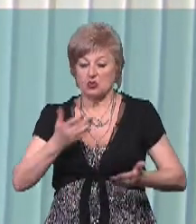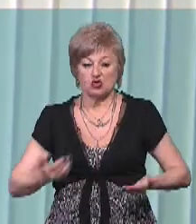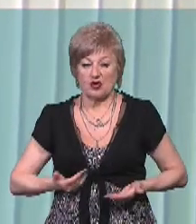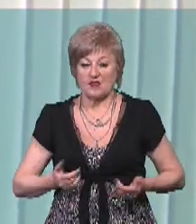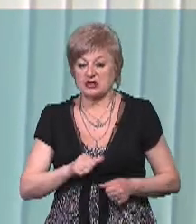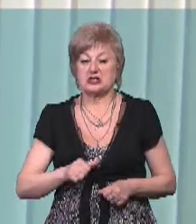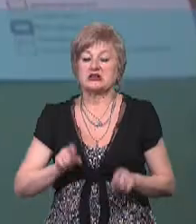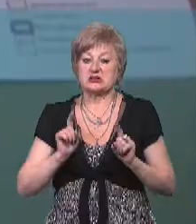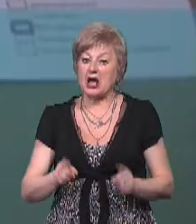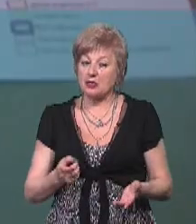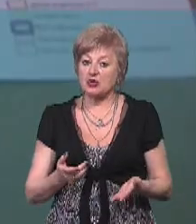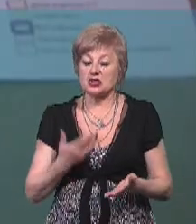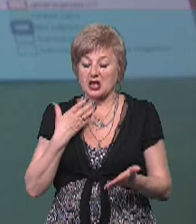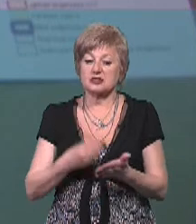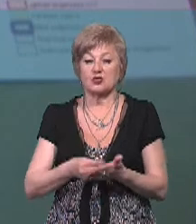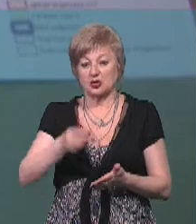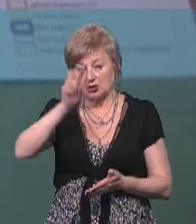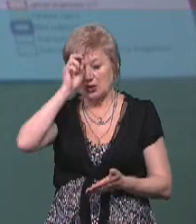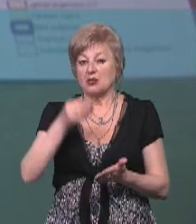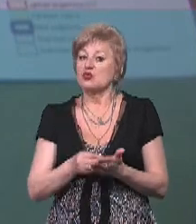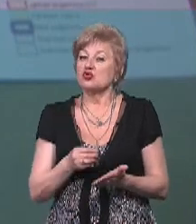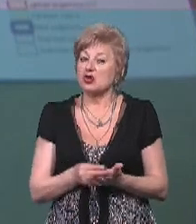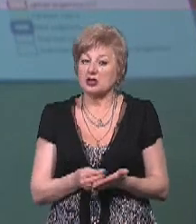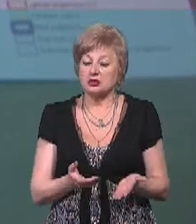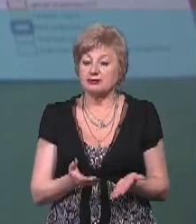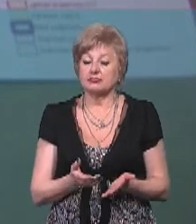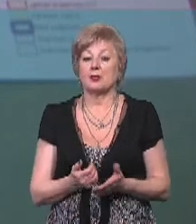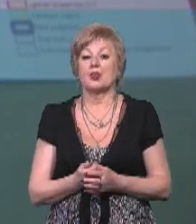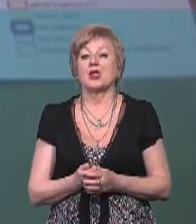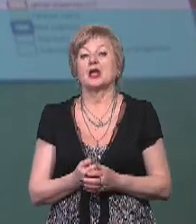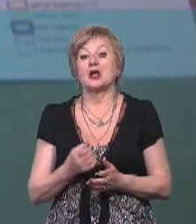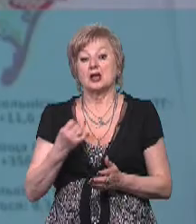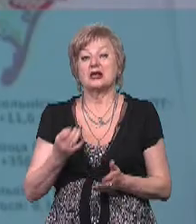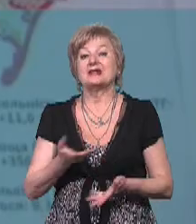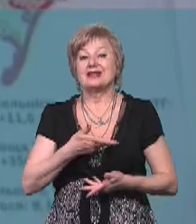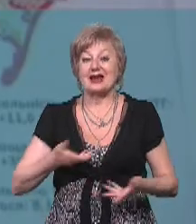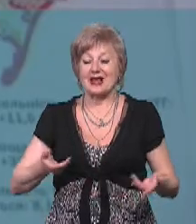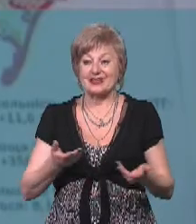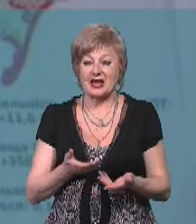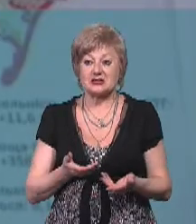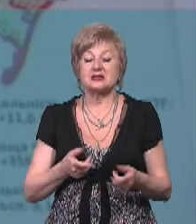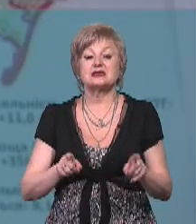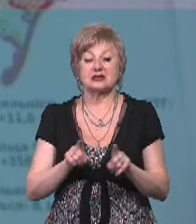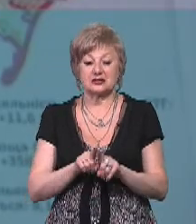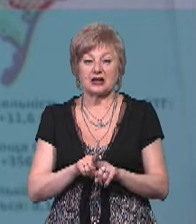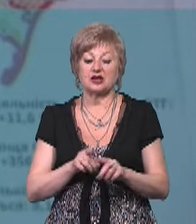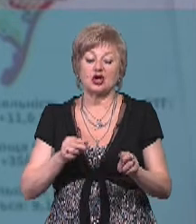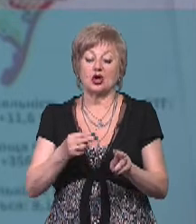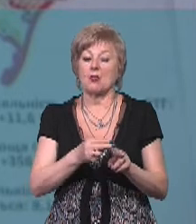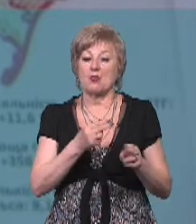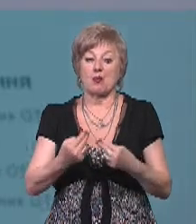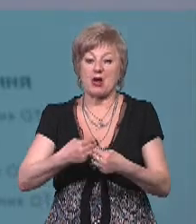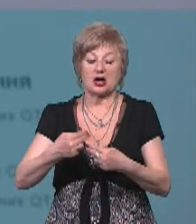за рахунок свого бюджету, нам дотації з району. І для нас таких перешкод